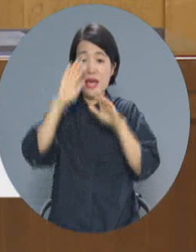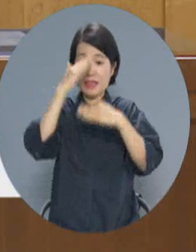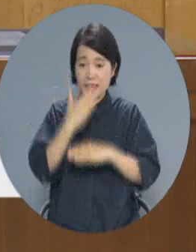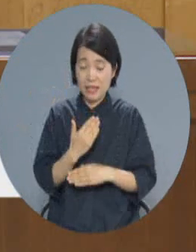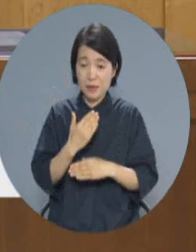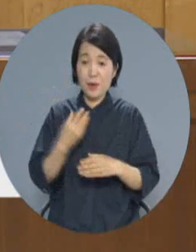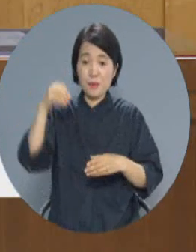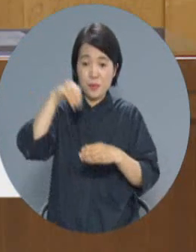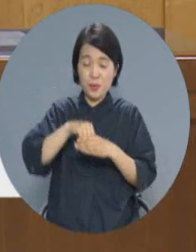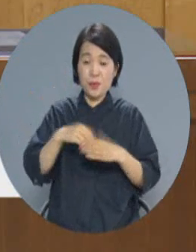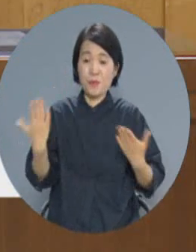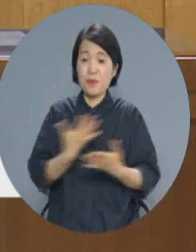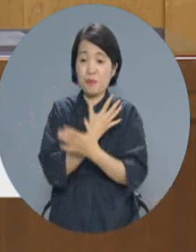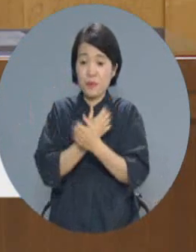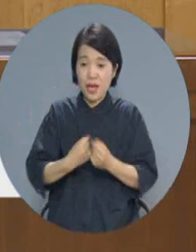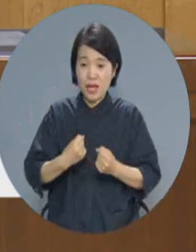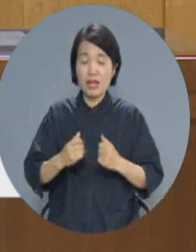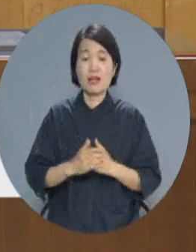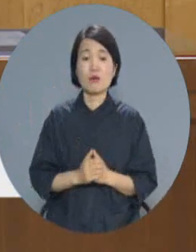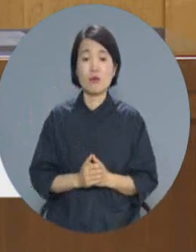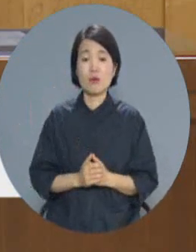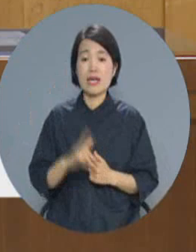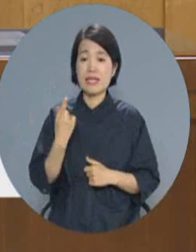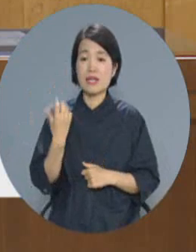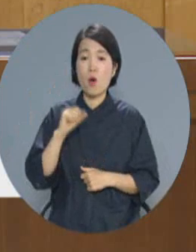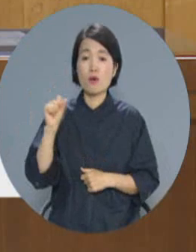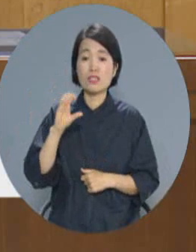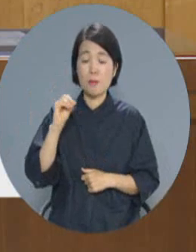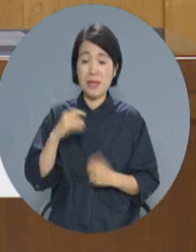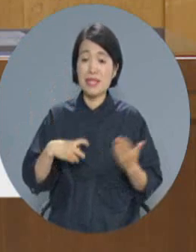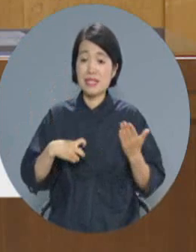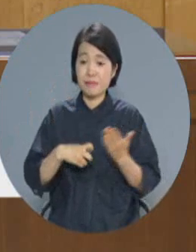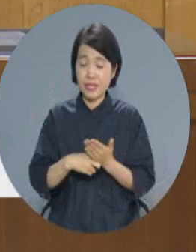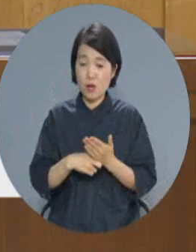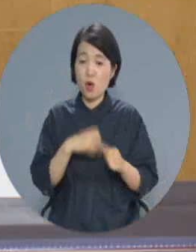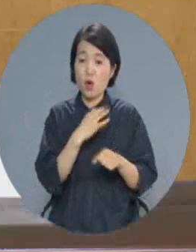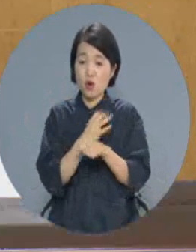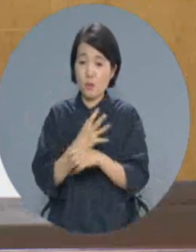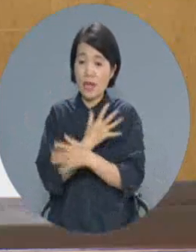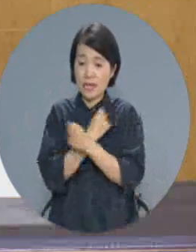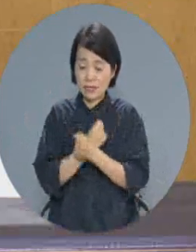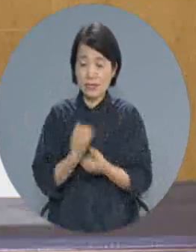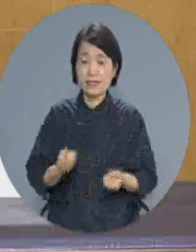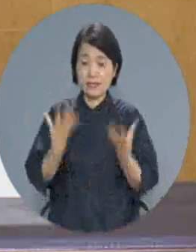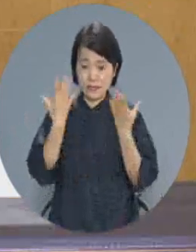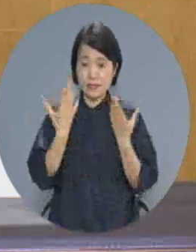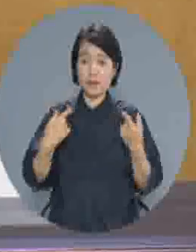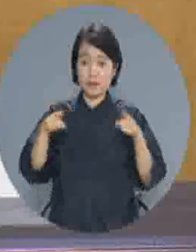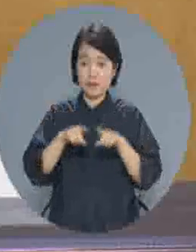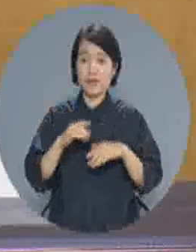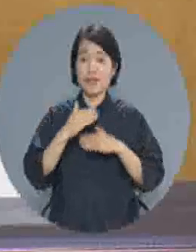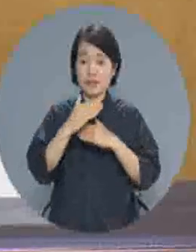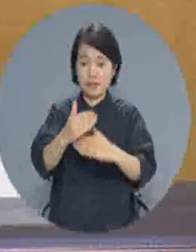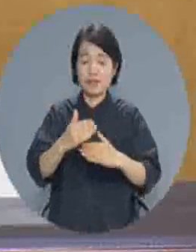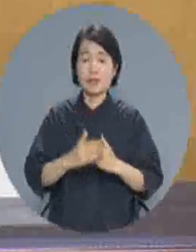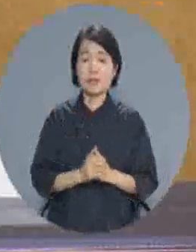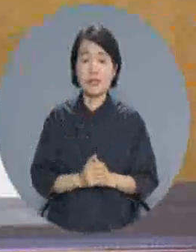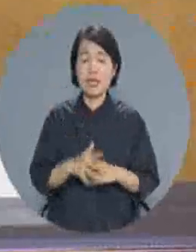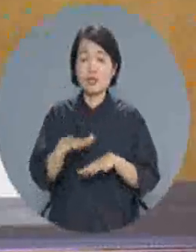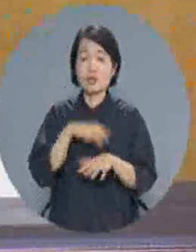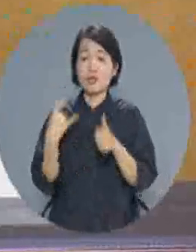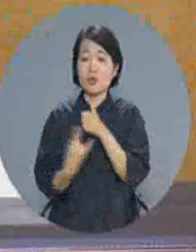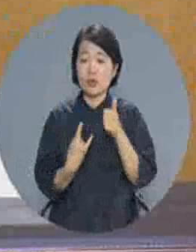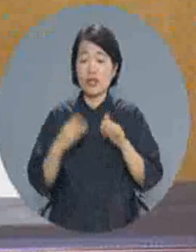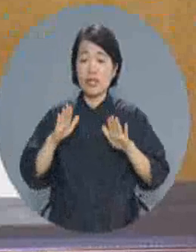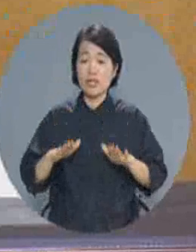하는 업무 협약을 체결하고 1억 5천만 원 상당의 입장권 구매 약정식도 함께 가졌습니다. 조직위는